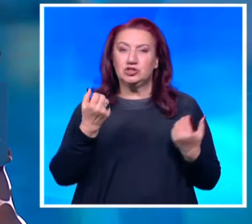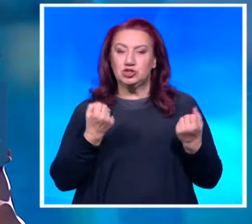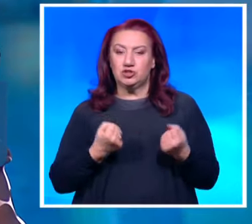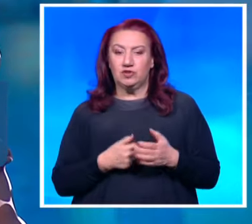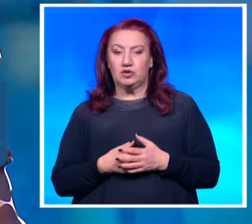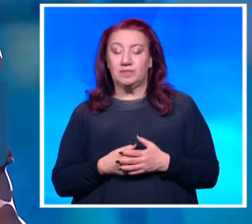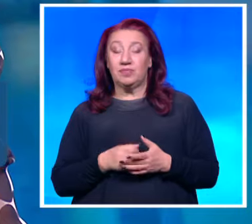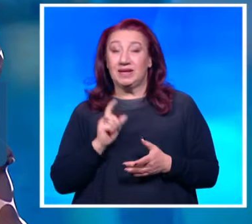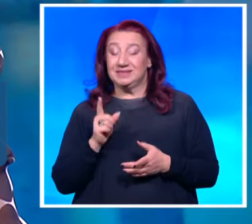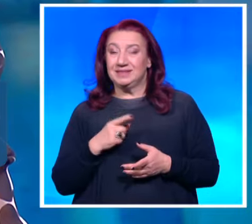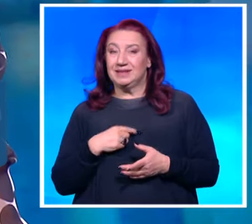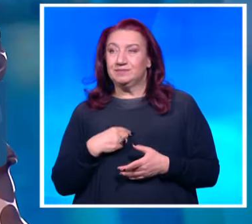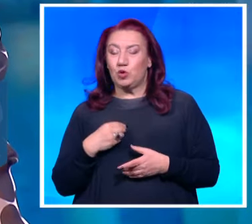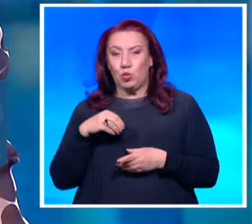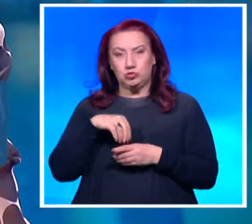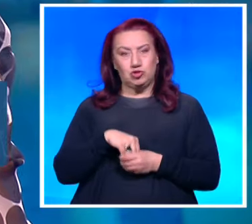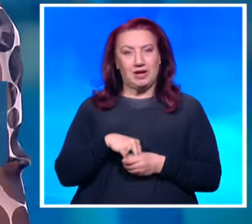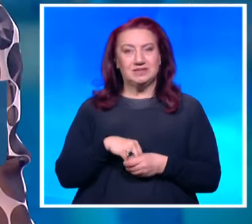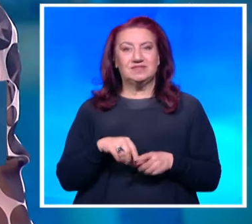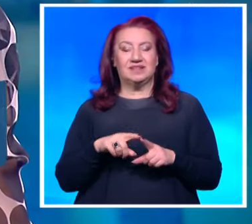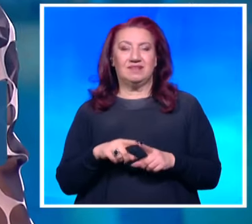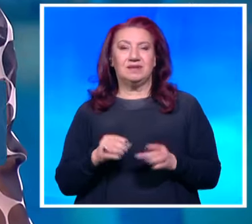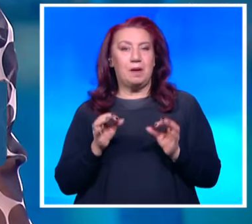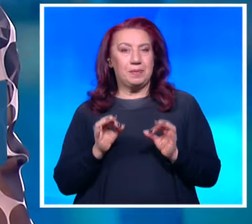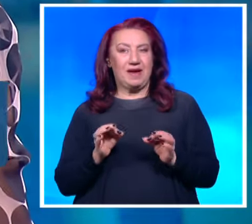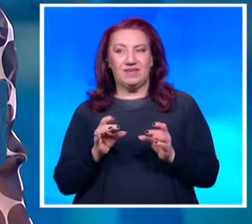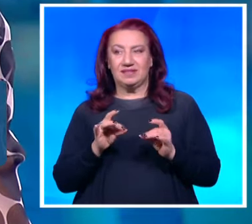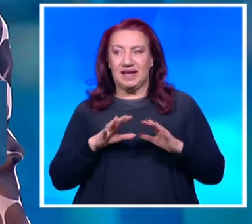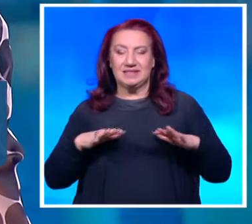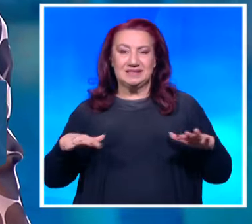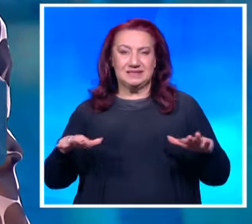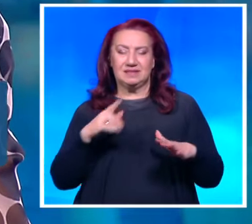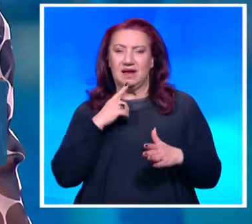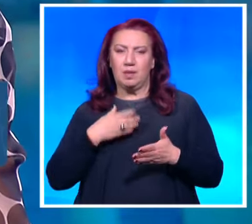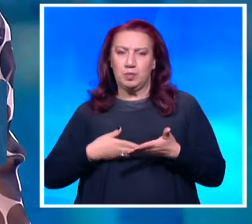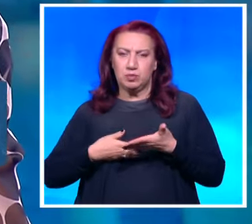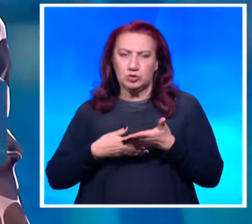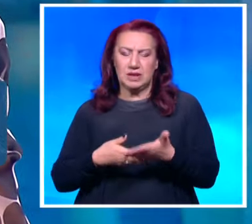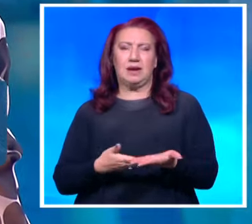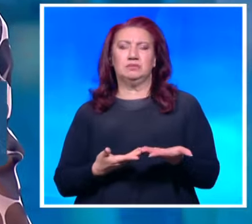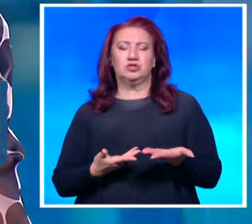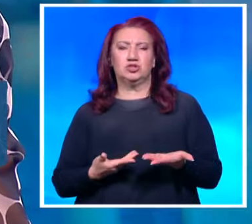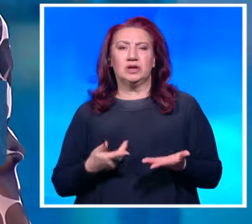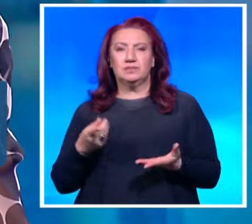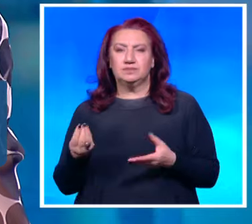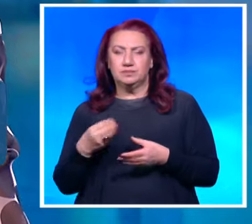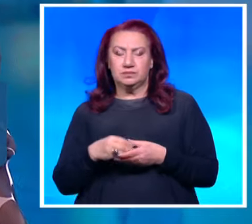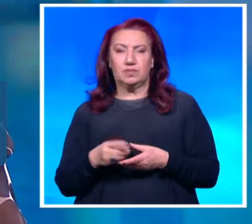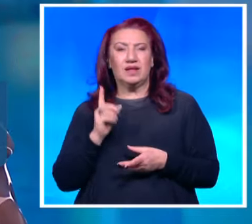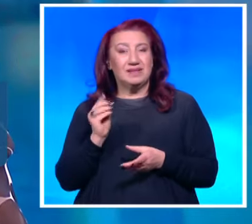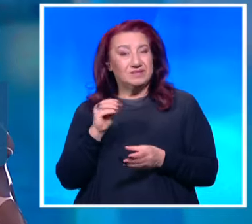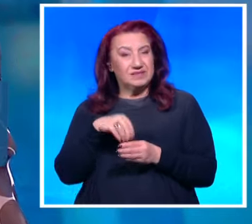се създаде правилната среда, която да е подкрепеща, която да е приобщаваща, да включва родителите. Родителите са от